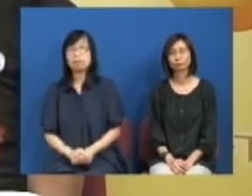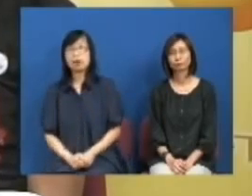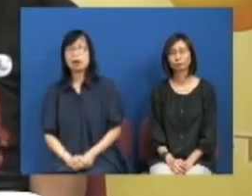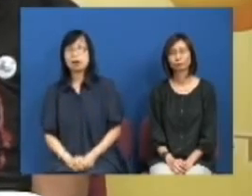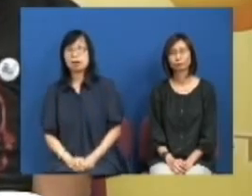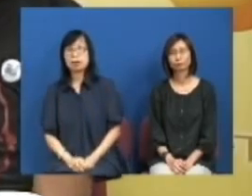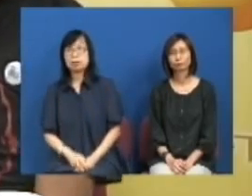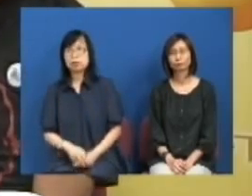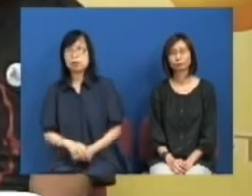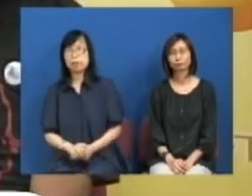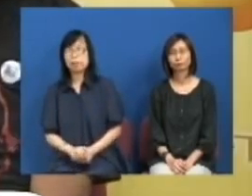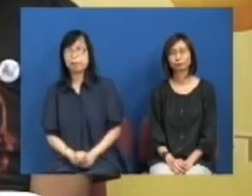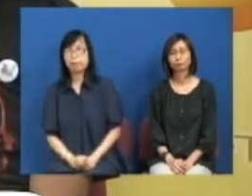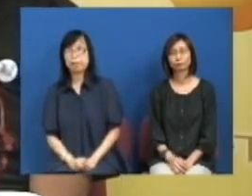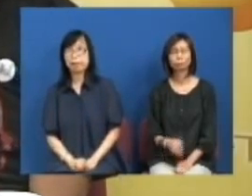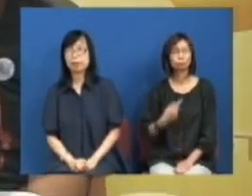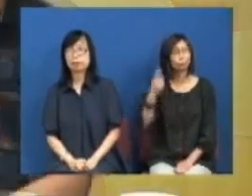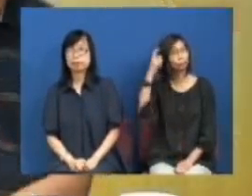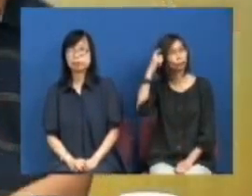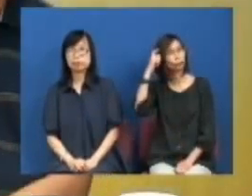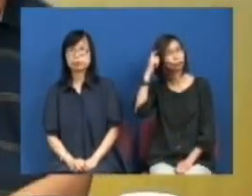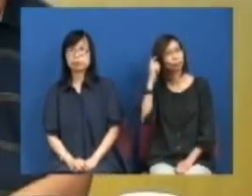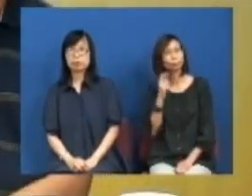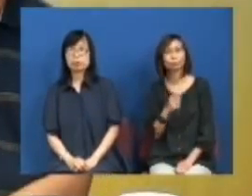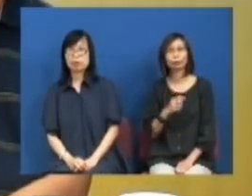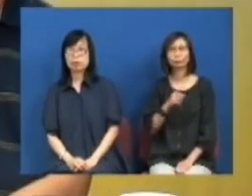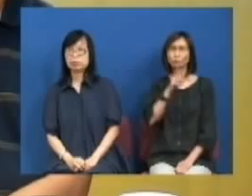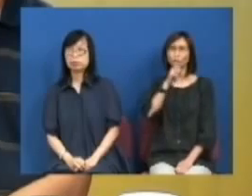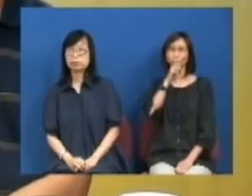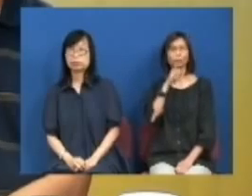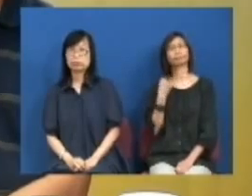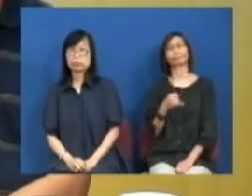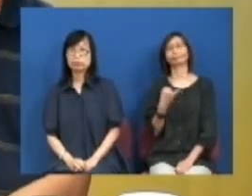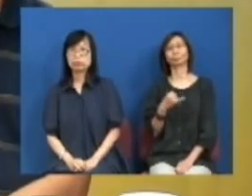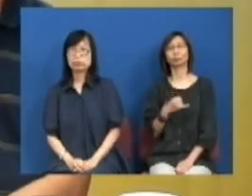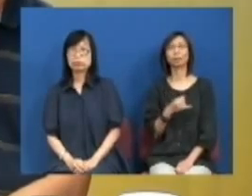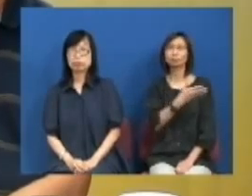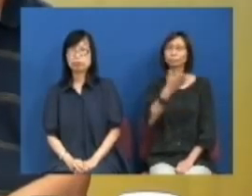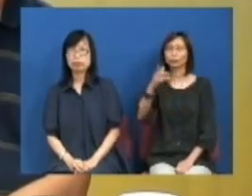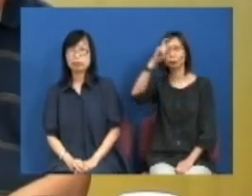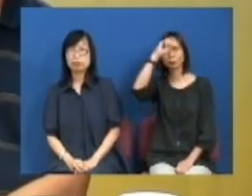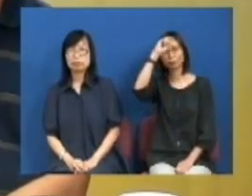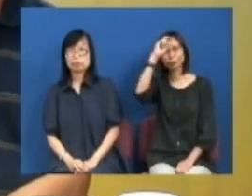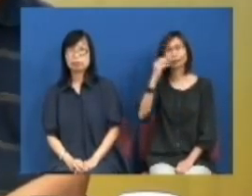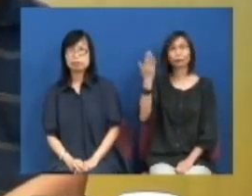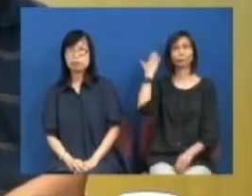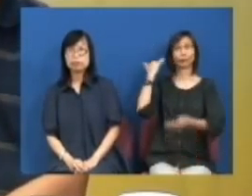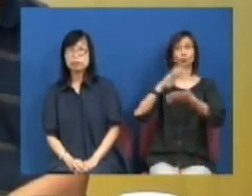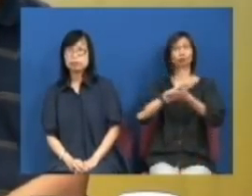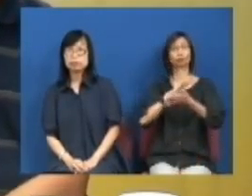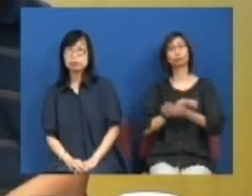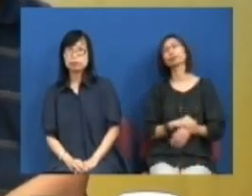難辭其咎。 我諗好難唔出聲，因為大家都記得去年很多人都會懷疑會不會民主